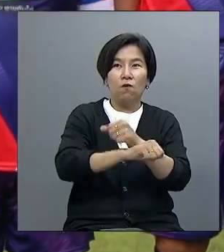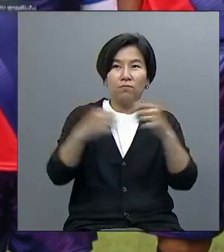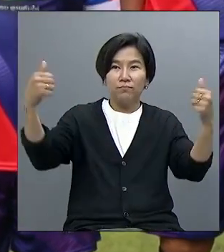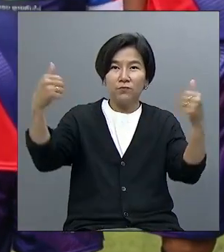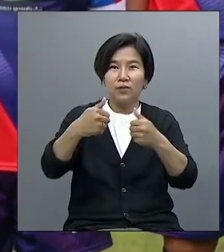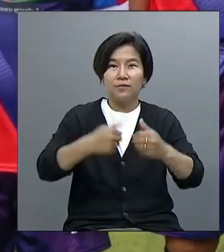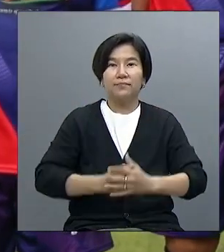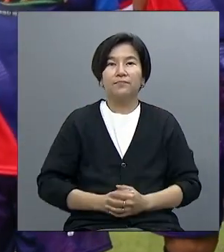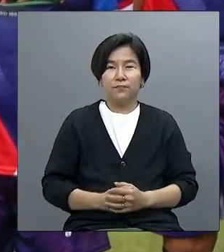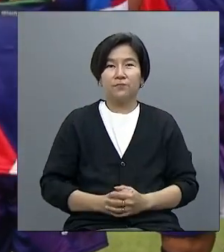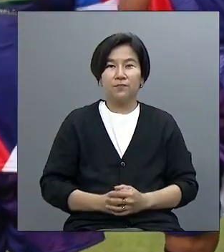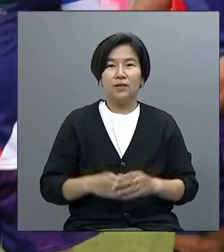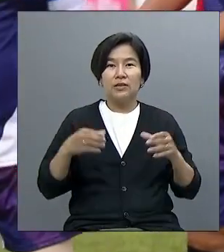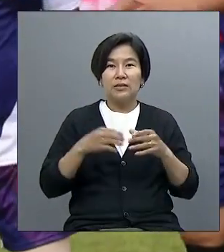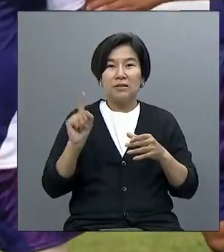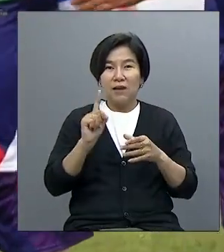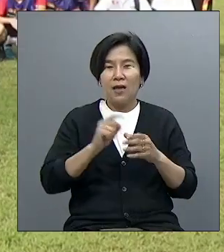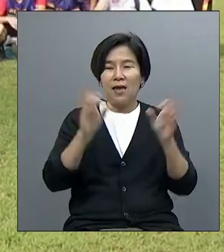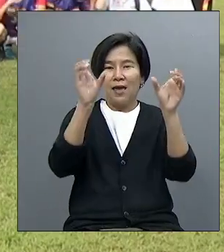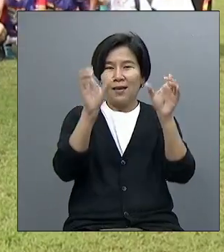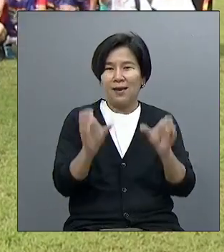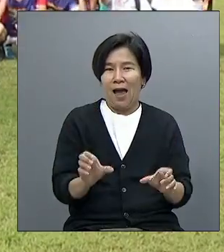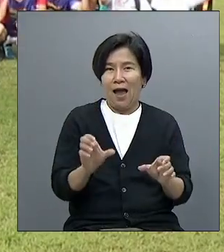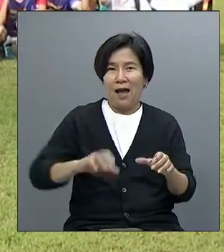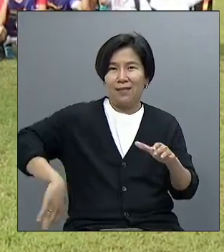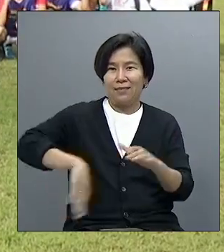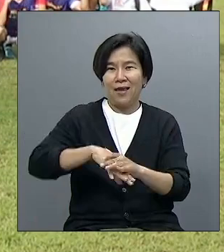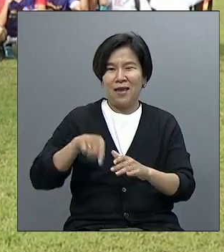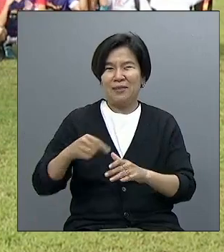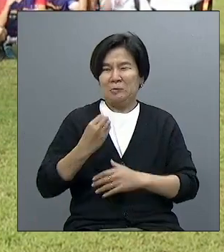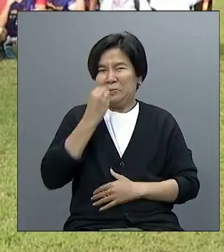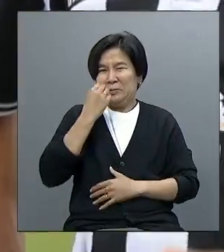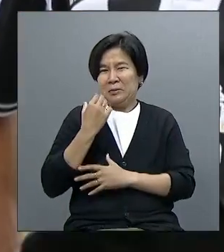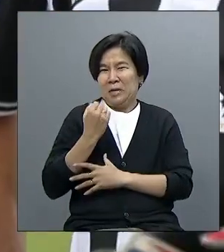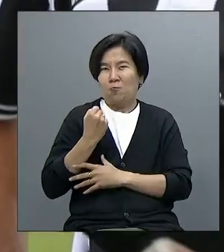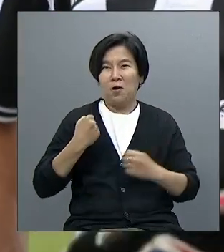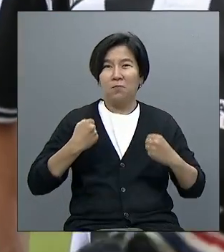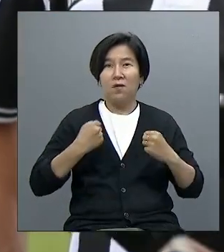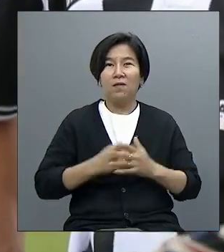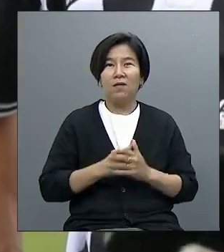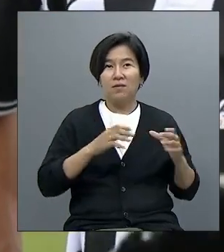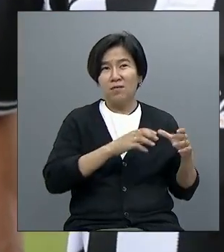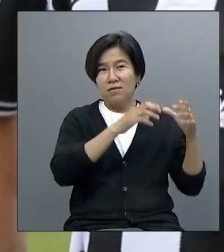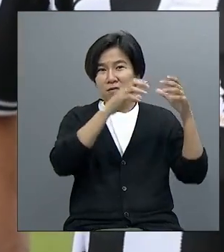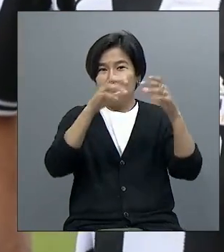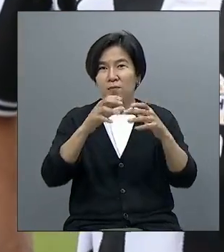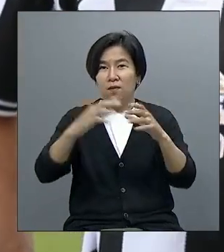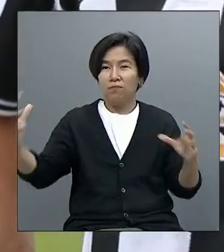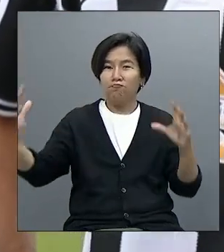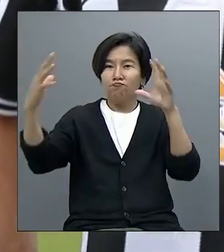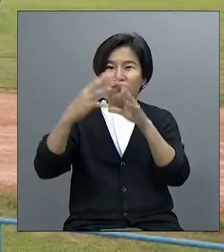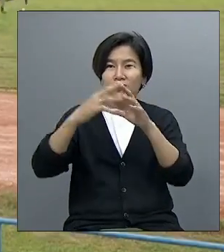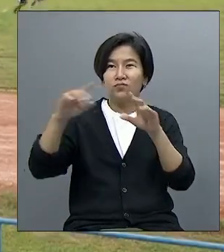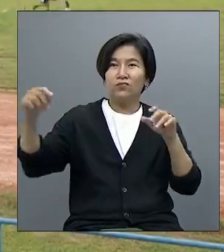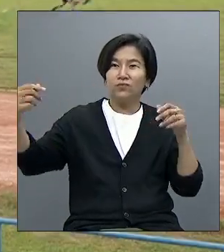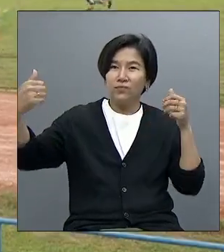ของทีมแข้งข้าวเหนียวที่ยกแก๊งข้ามฝั่งโขงไปพบกับทีมฟุตบอล VIP แขวงคำม่วน ครับที่รวมทีมนักกีฬารวมถึงเยาวชนและคุณหมอทาง